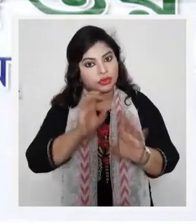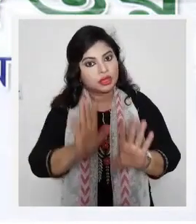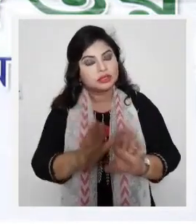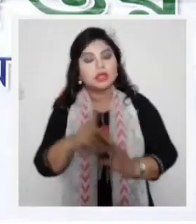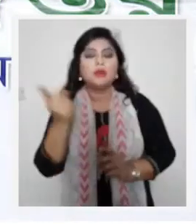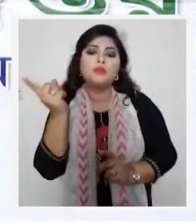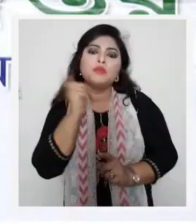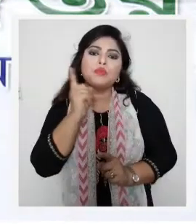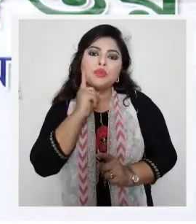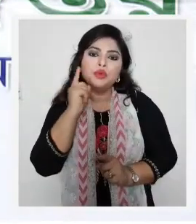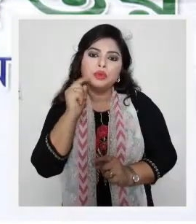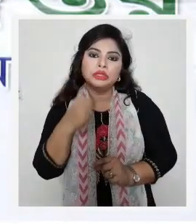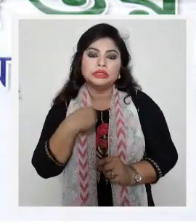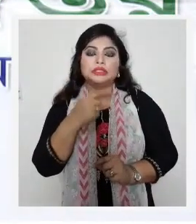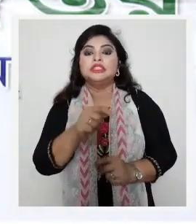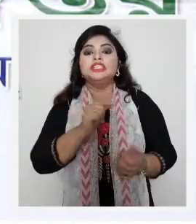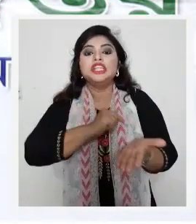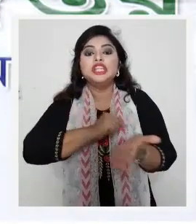হয়েছে